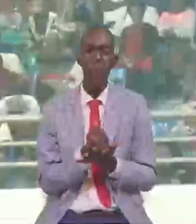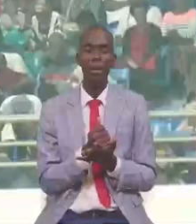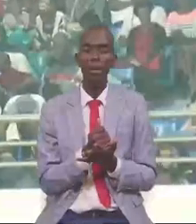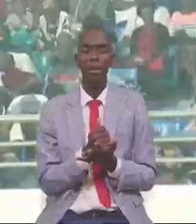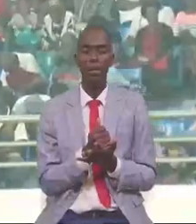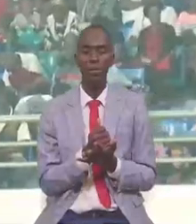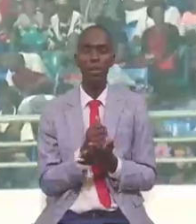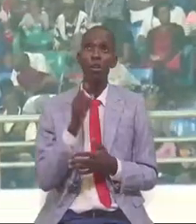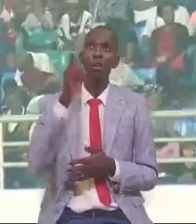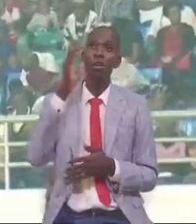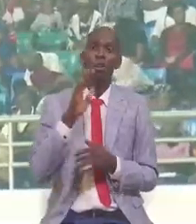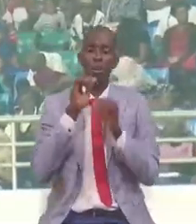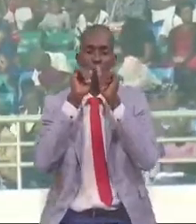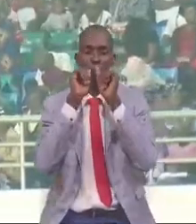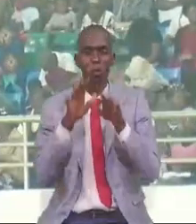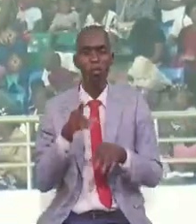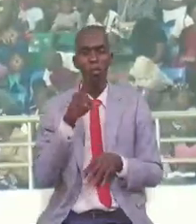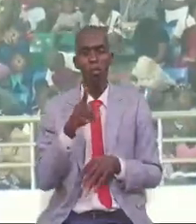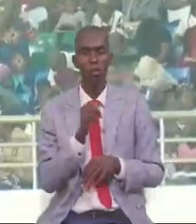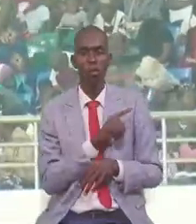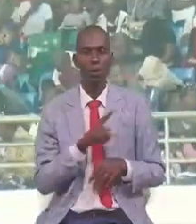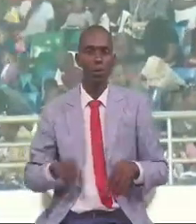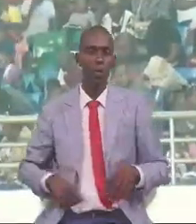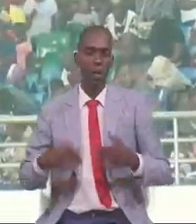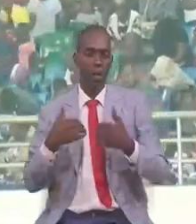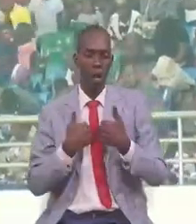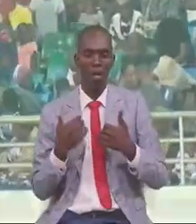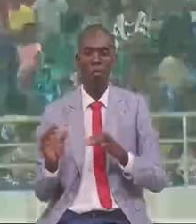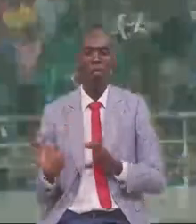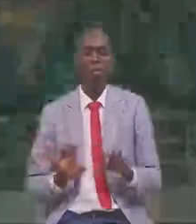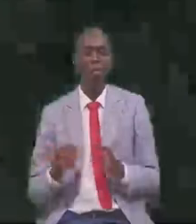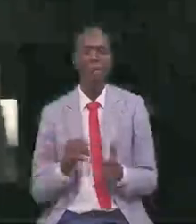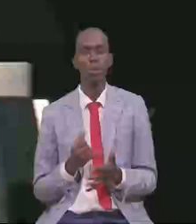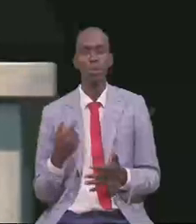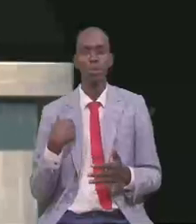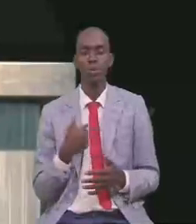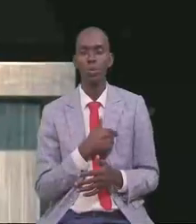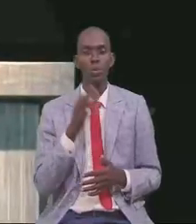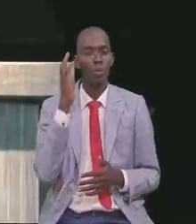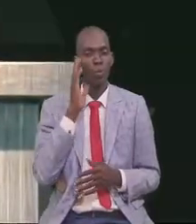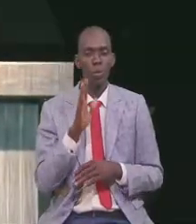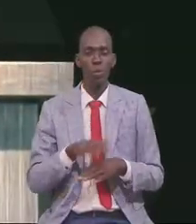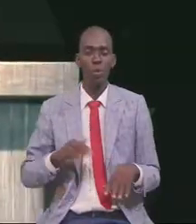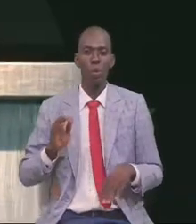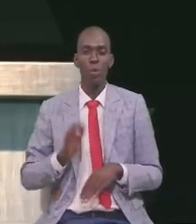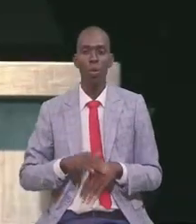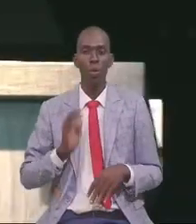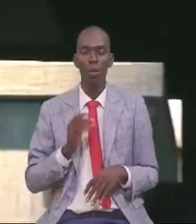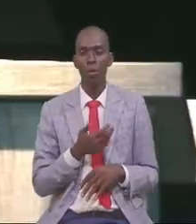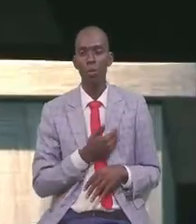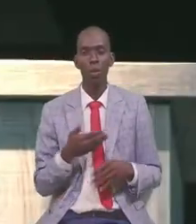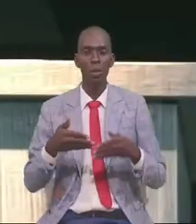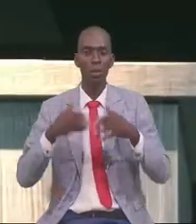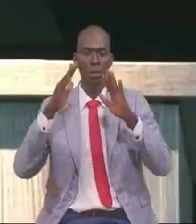vous bénisse. Le Seigneur l'a fait. Nous allons inviter notre pasteur pour nous aider